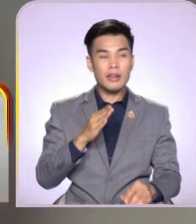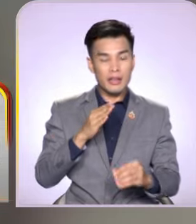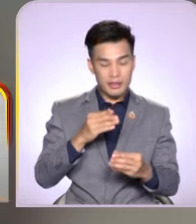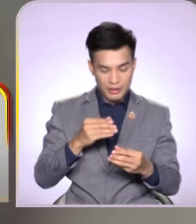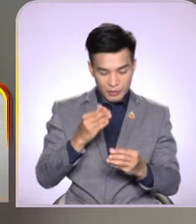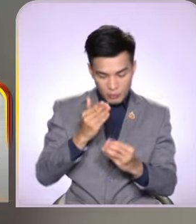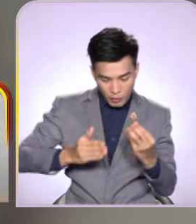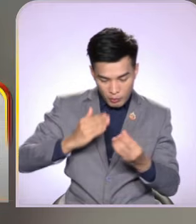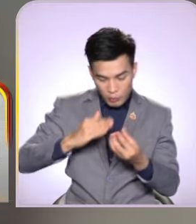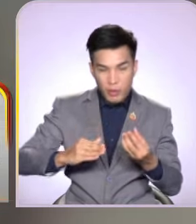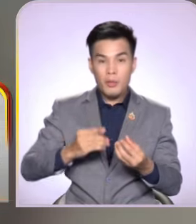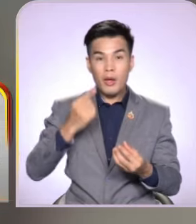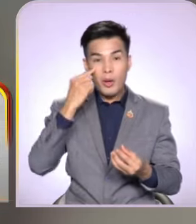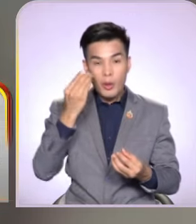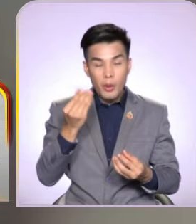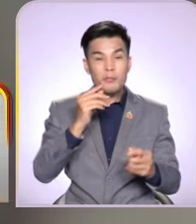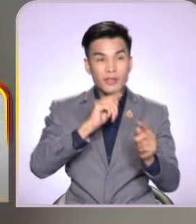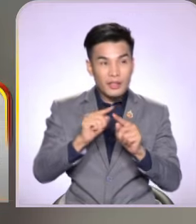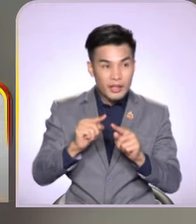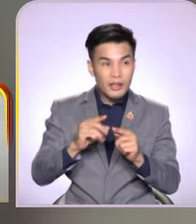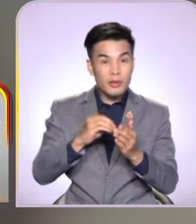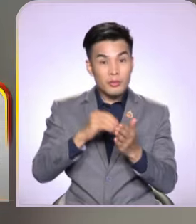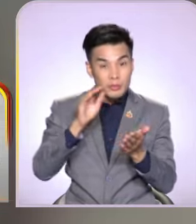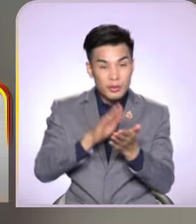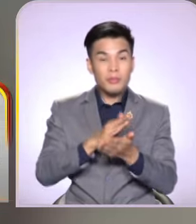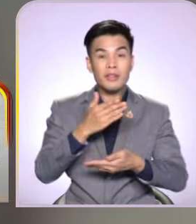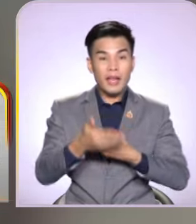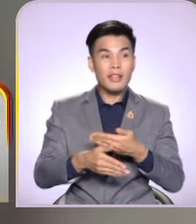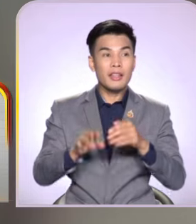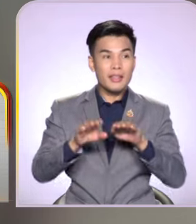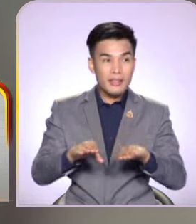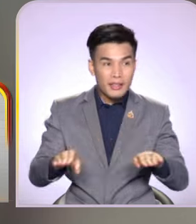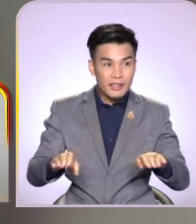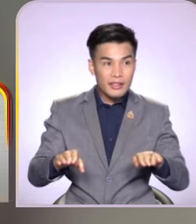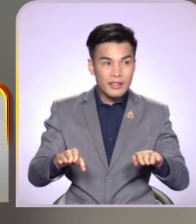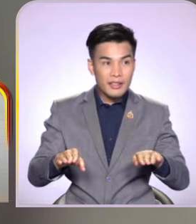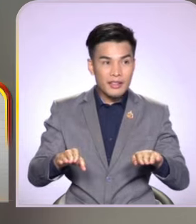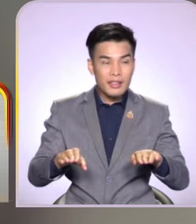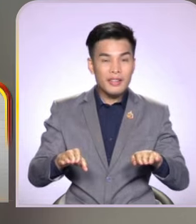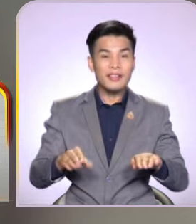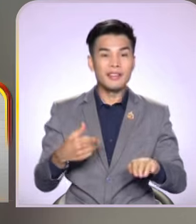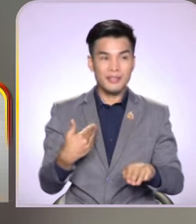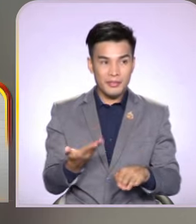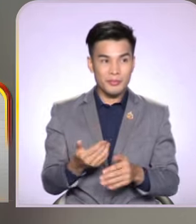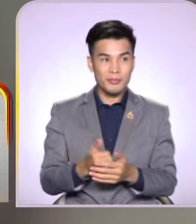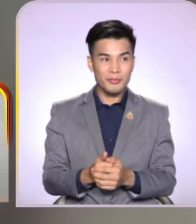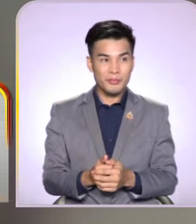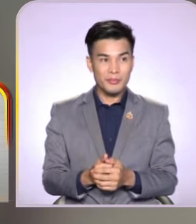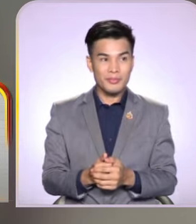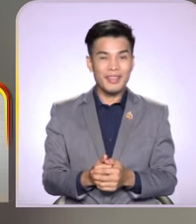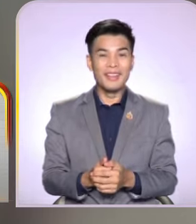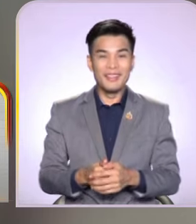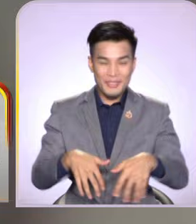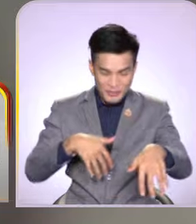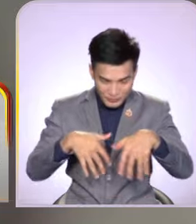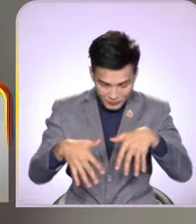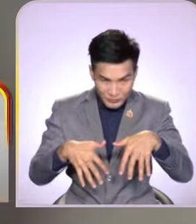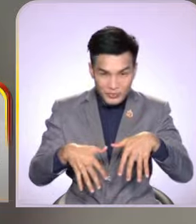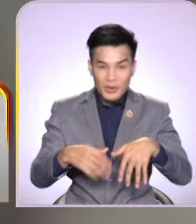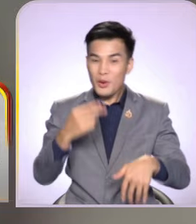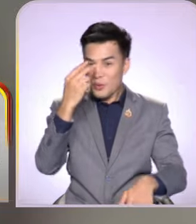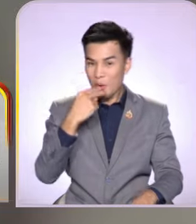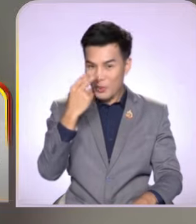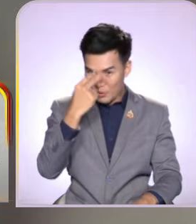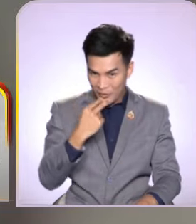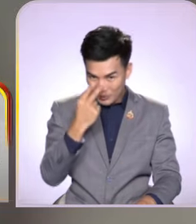มะเขือหอมดงหอมแดงกระเทียมลูกเด็กเด็กเล็กเนี่ยชาวบงชาวบ้านร้องไ